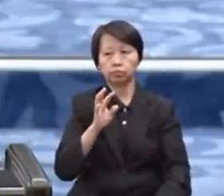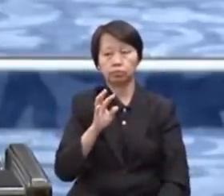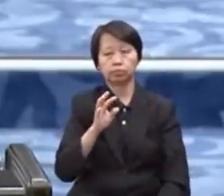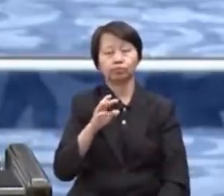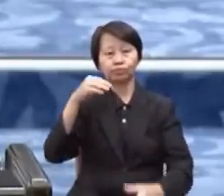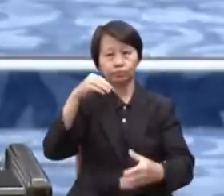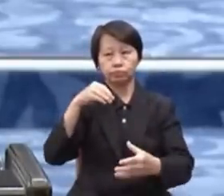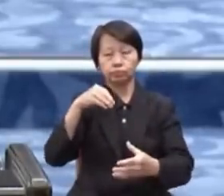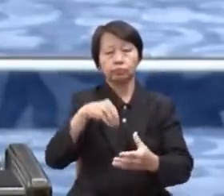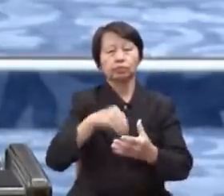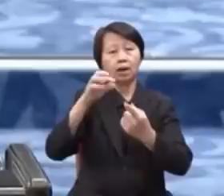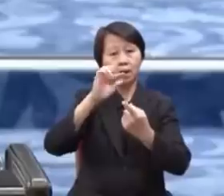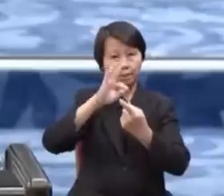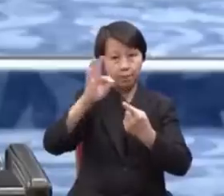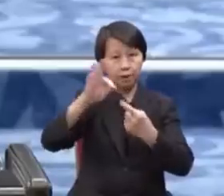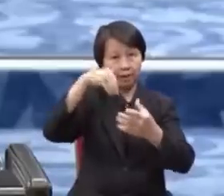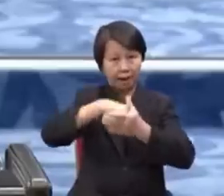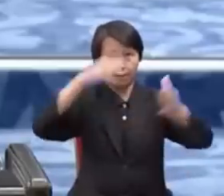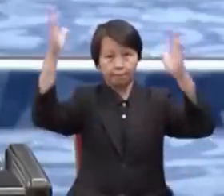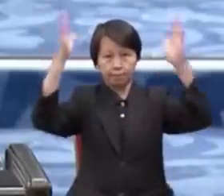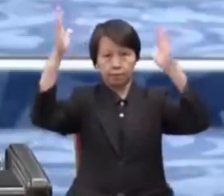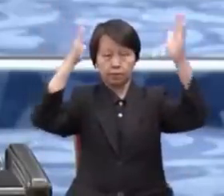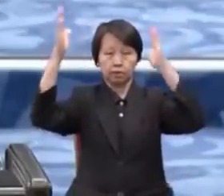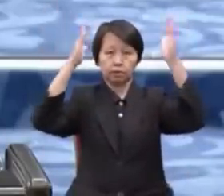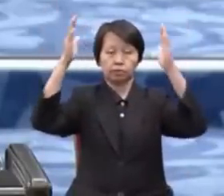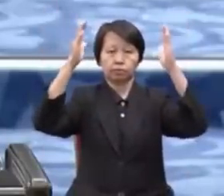dalam Pulau Pinang dalam Malaysia